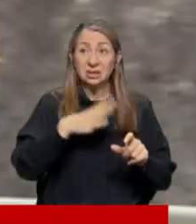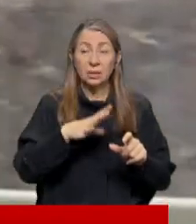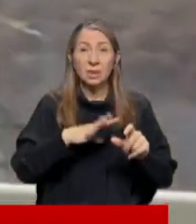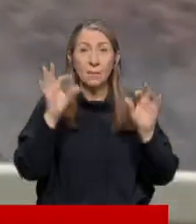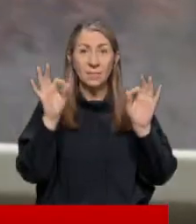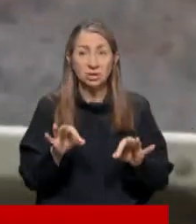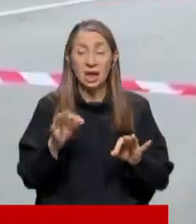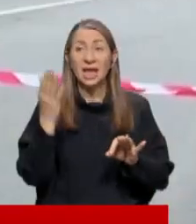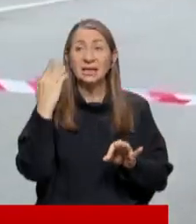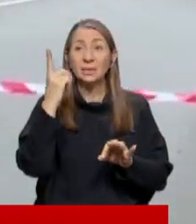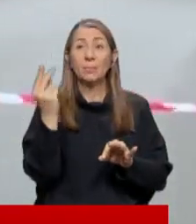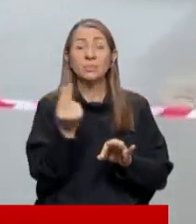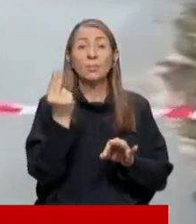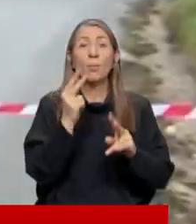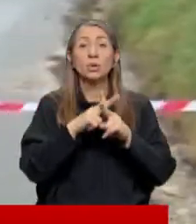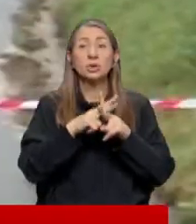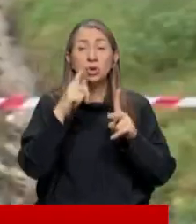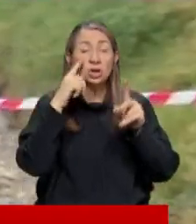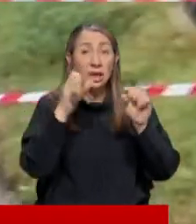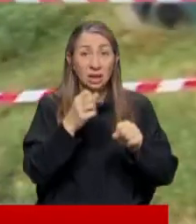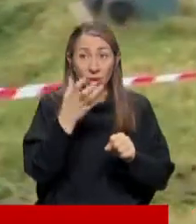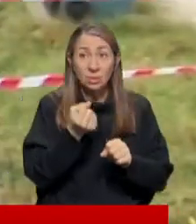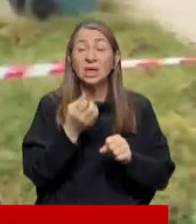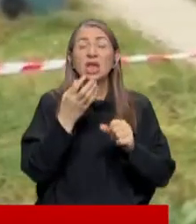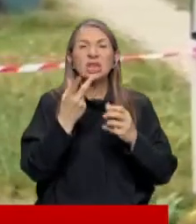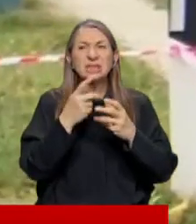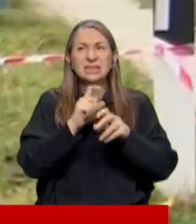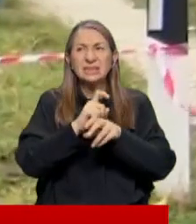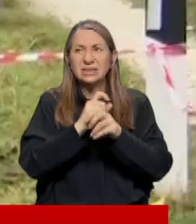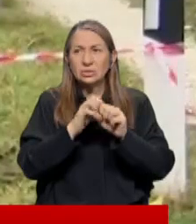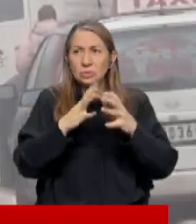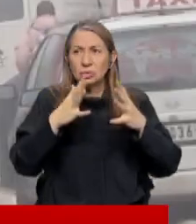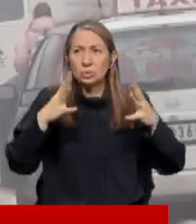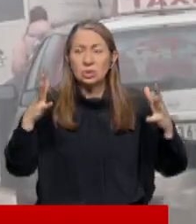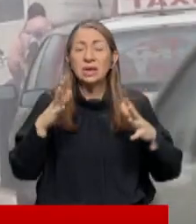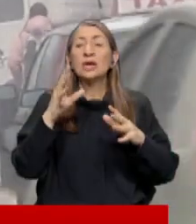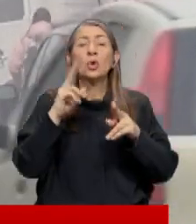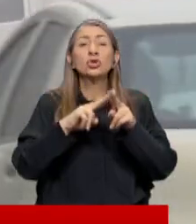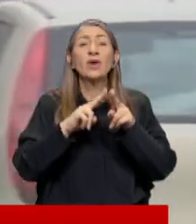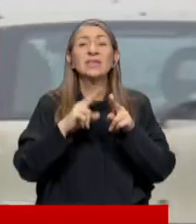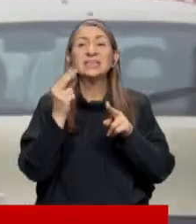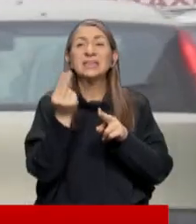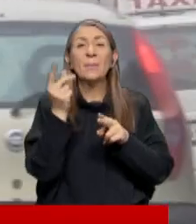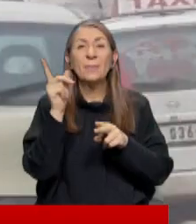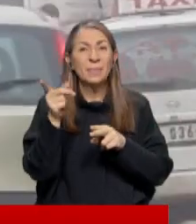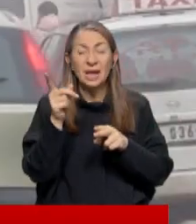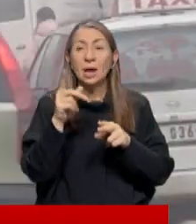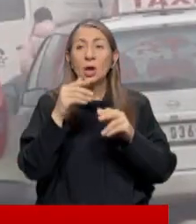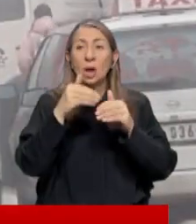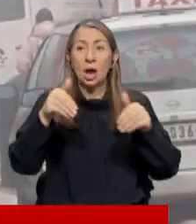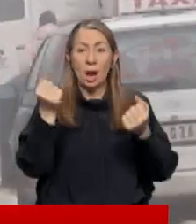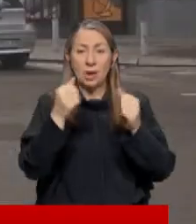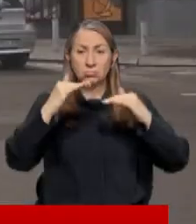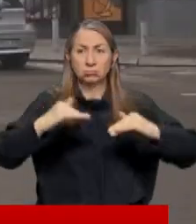istemesiyle yükseldi. Eski bir Sırp polisin gözaltına alınması gerilimi daha da tırmandırdı. Kosovalı Sırplar yolları kurdukları